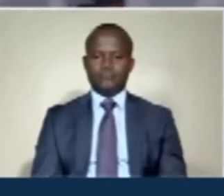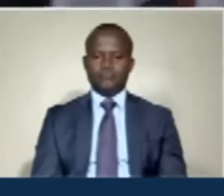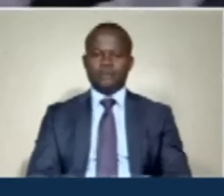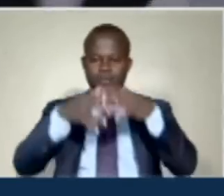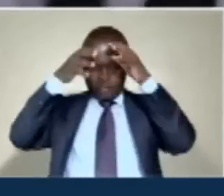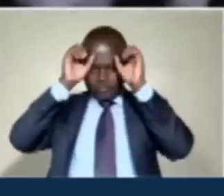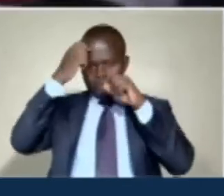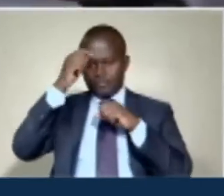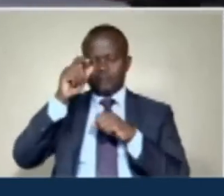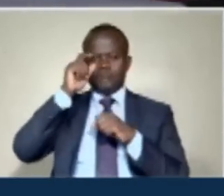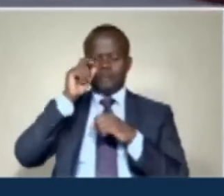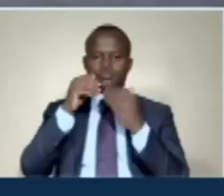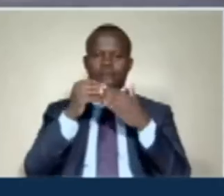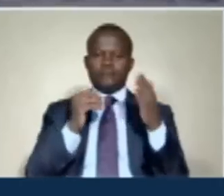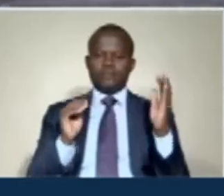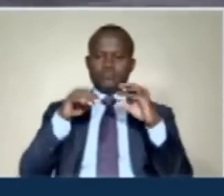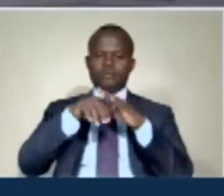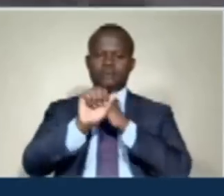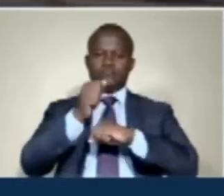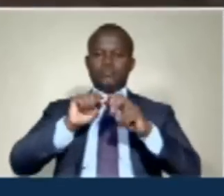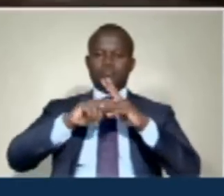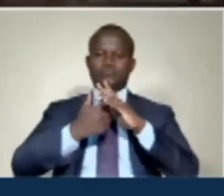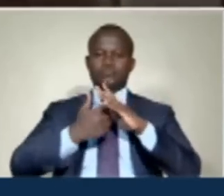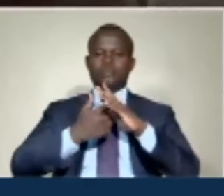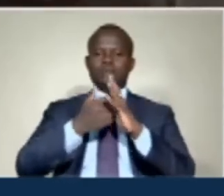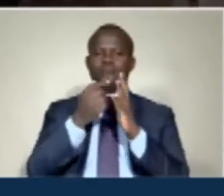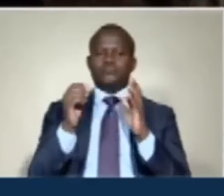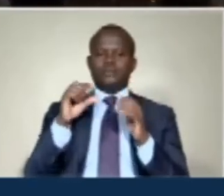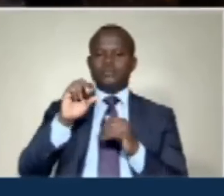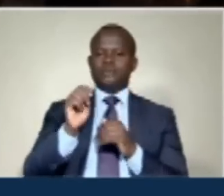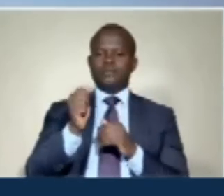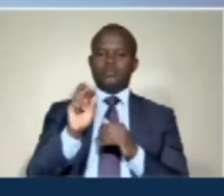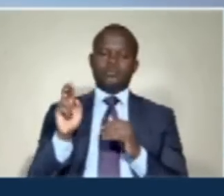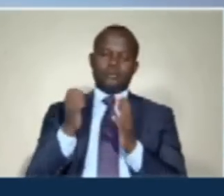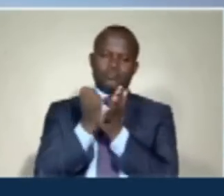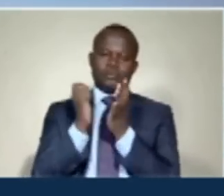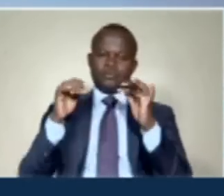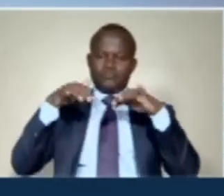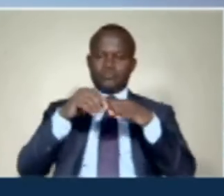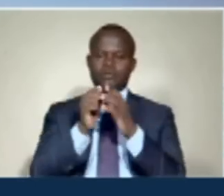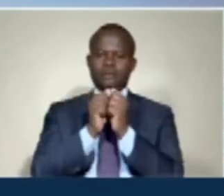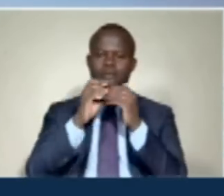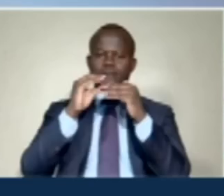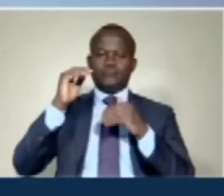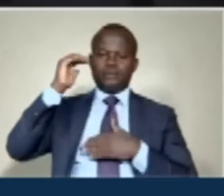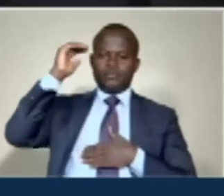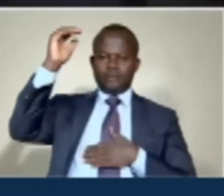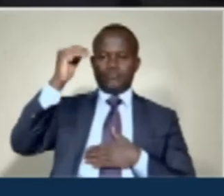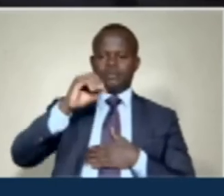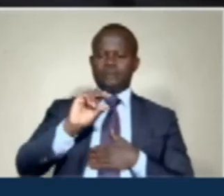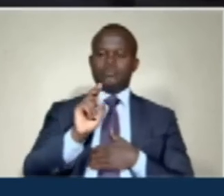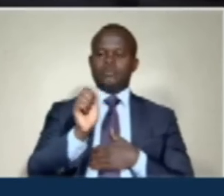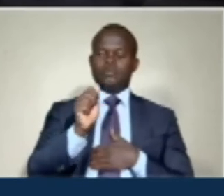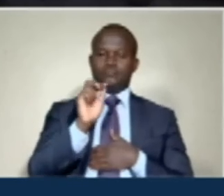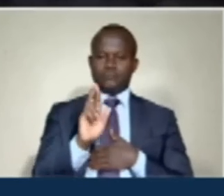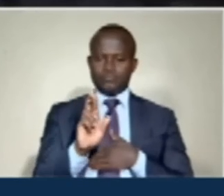Perezida wa Repubulika Paul Kagame yabanje kwitabira umuhango wo gutangiza Qatar Economic Forum 2023 ari kumwe n'umuyobozi w'ikirenga wa Qatar Sheikh Tamim